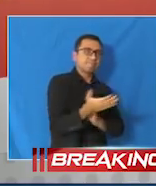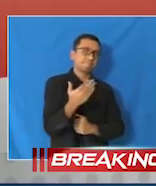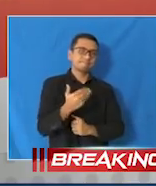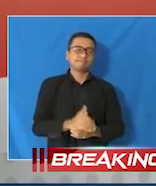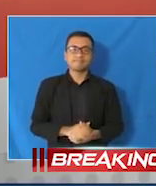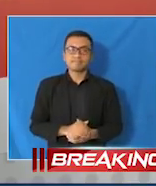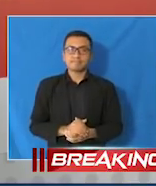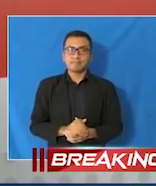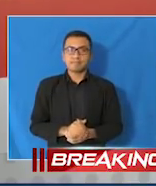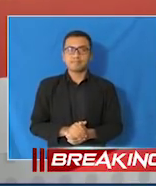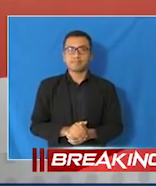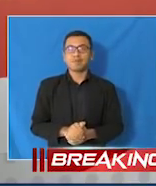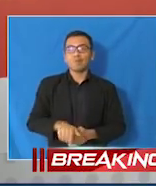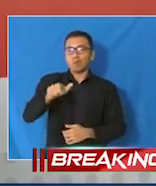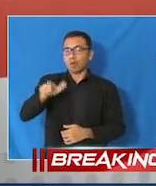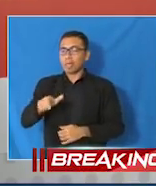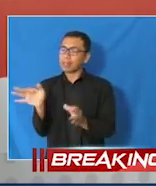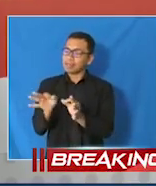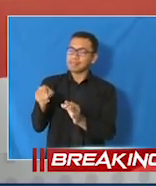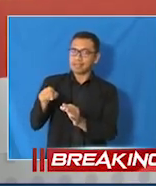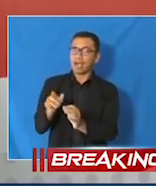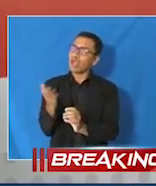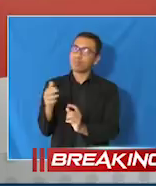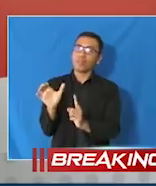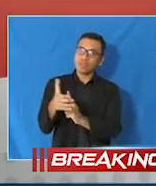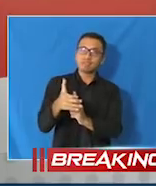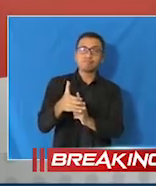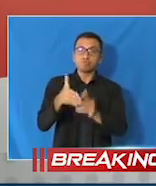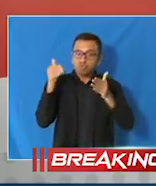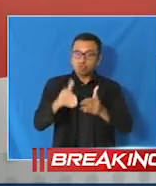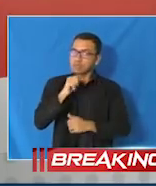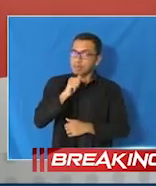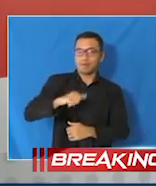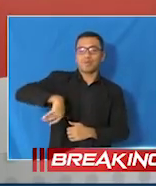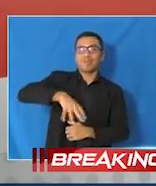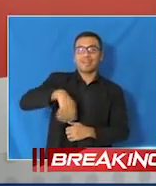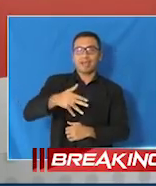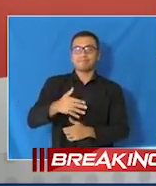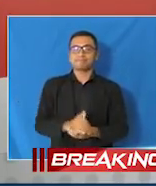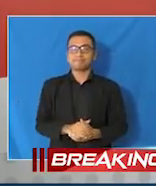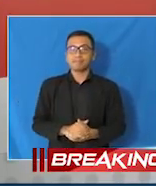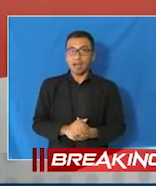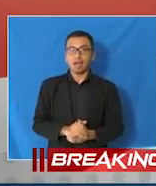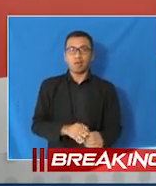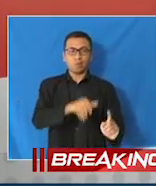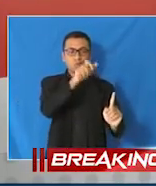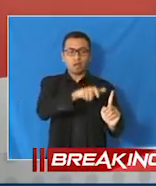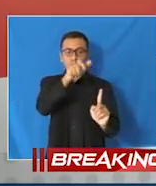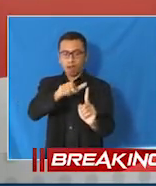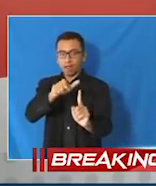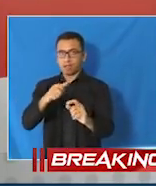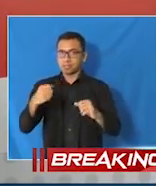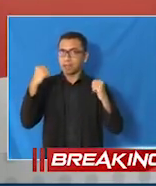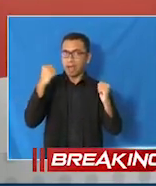siapapun yang ada disekitar kita utamanya adalah keluarga kita lindungi mereka yang tetapi jangan